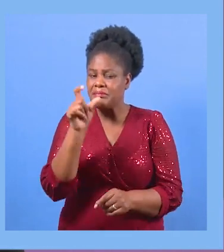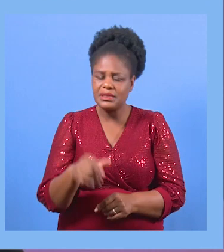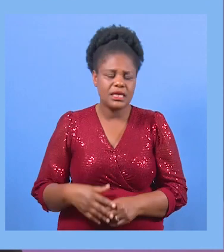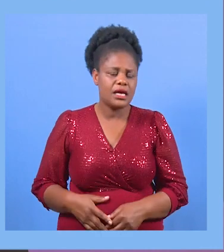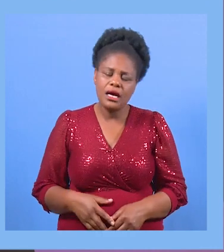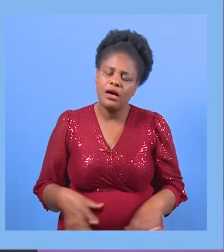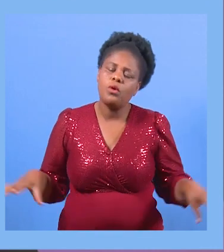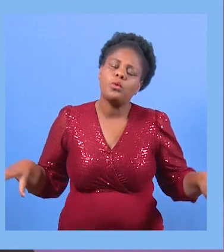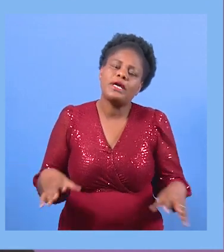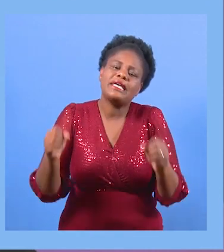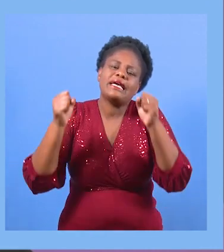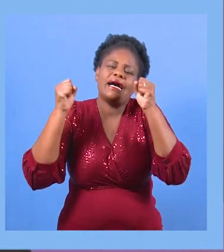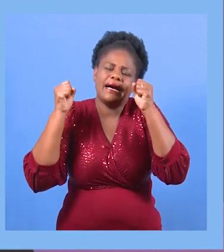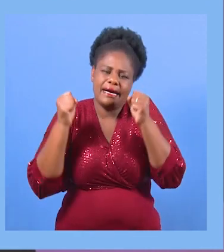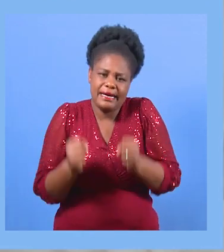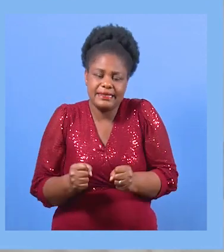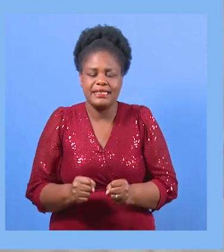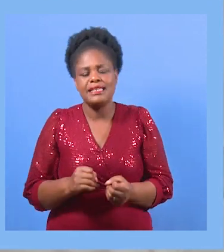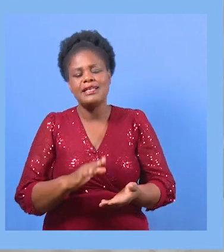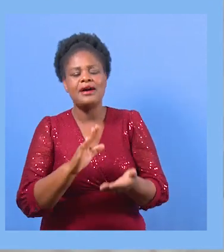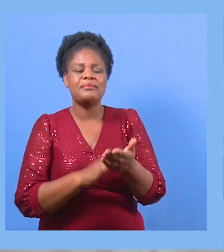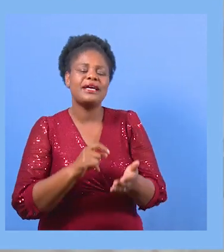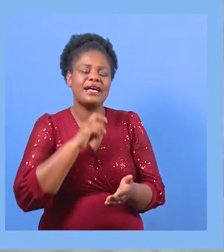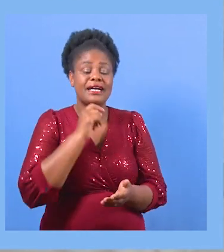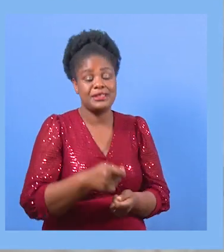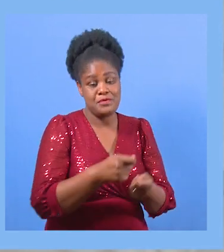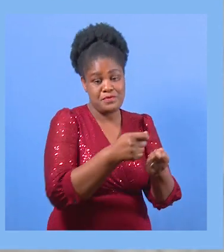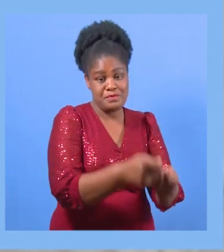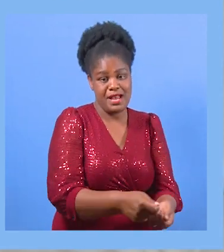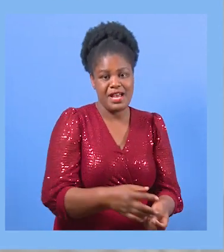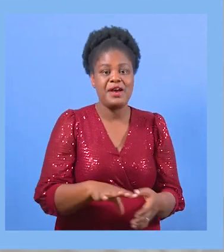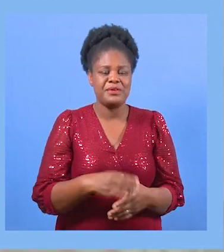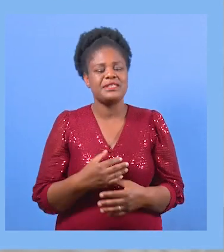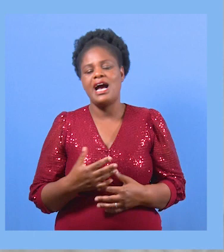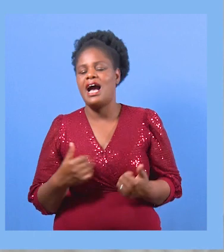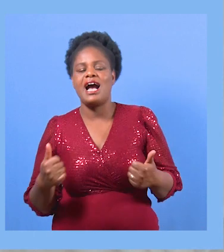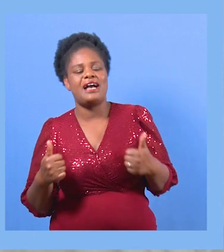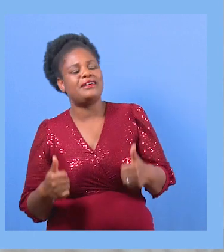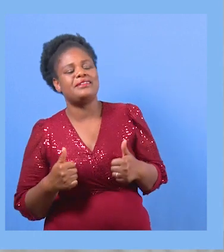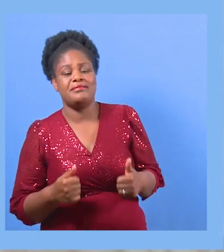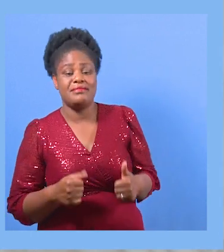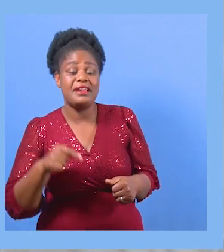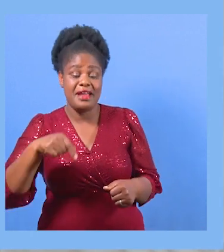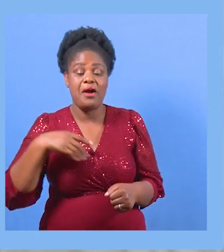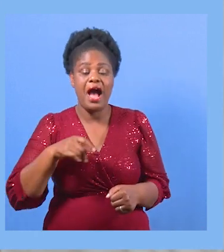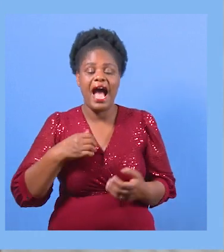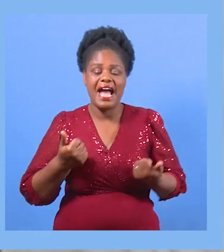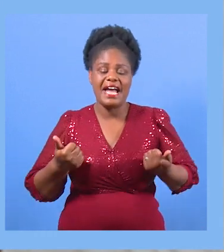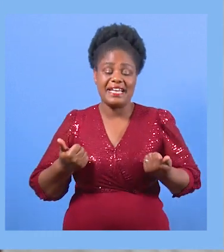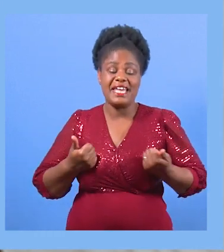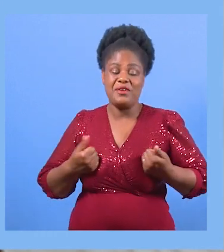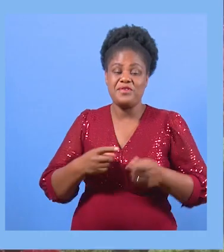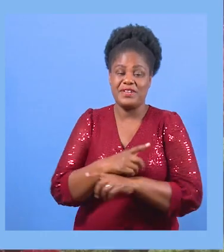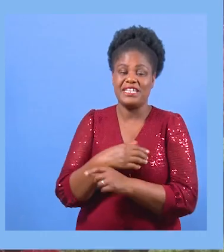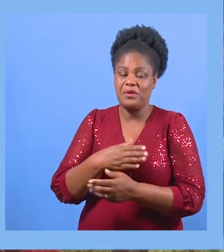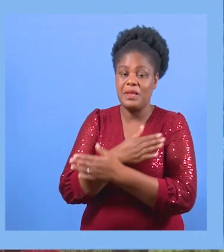Mai Chisamba ndichishanda, ndafondoka ndotengawo kamota kadiki ndomupa, ndichiti aiwa ndagadzirira gombo rangu, ndaisamiwa kumanzwi akwana